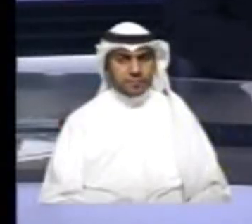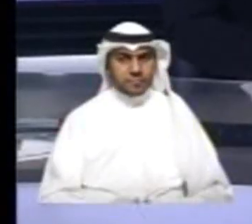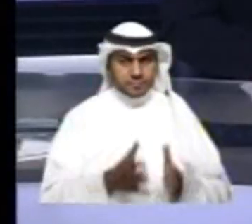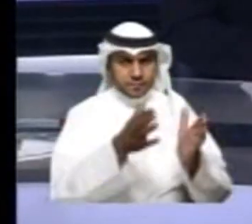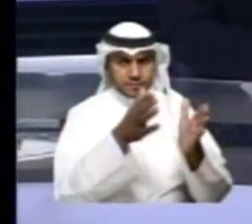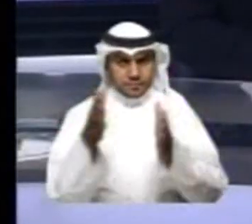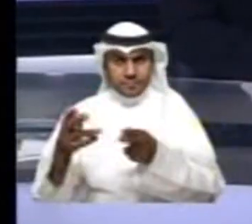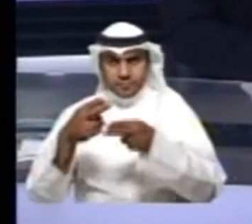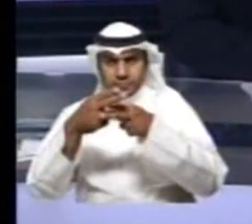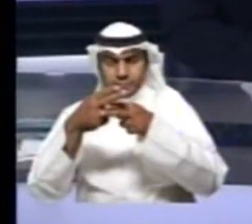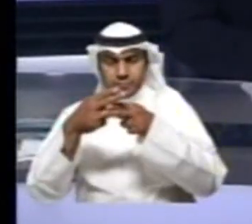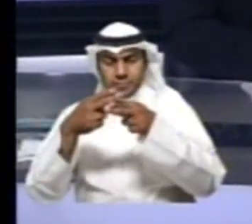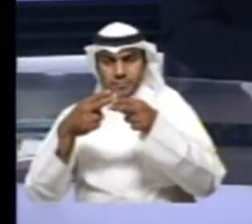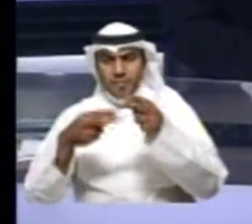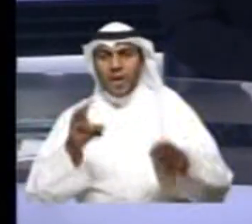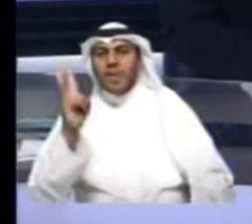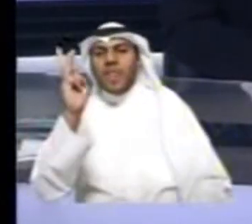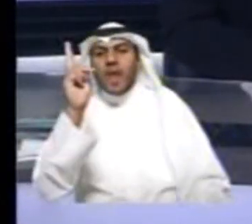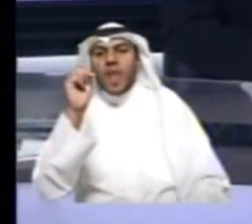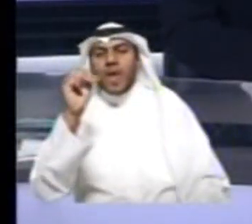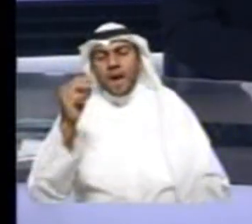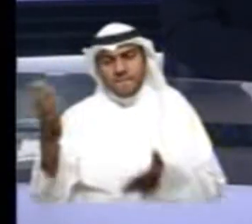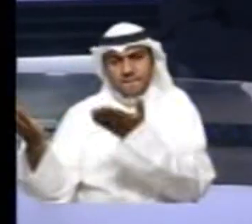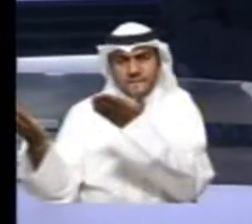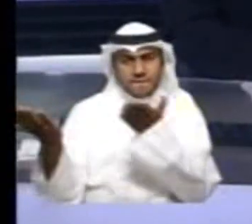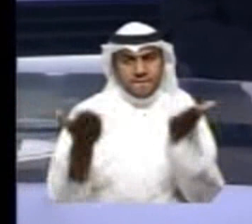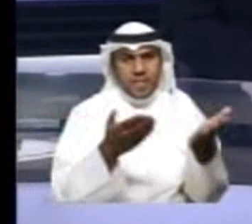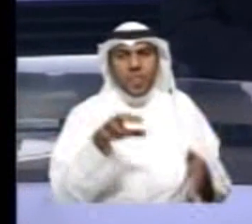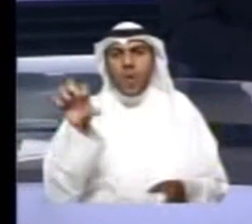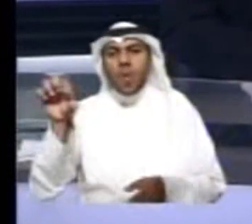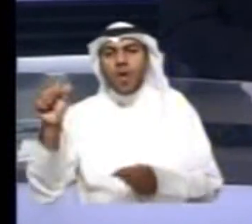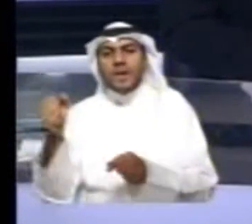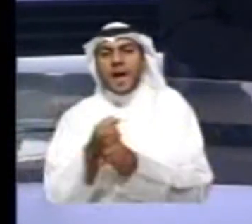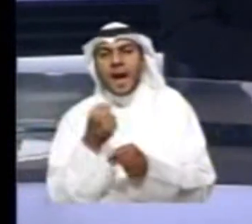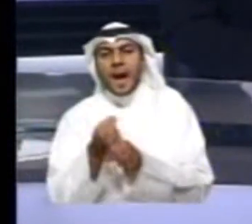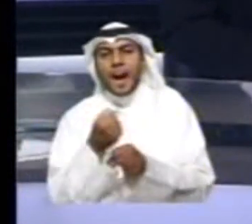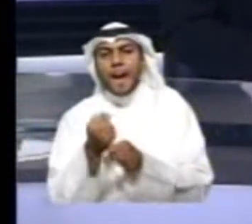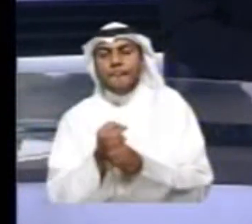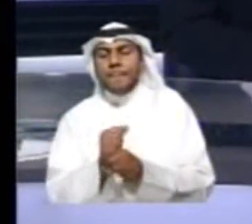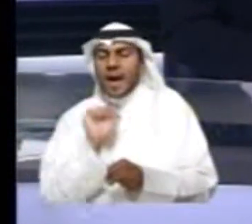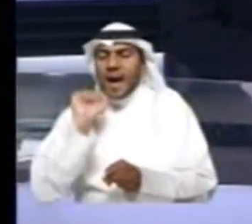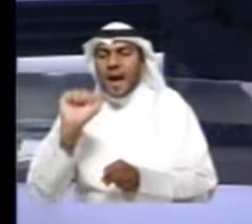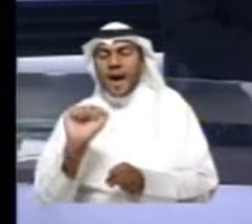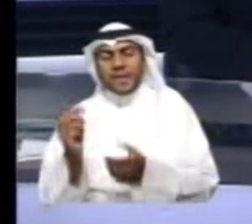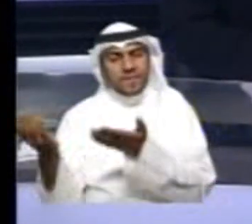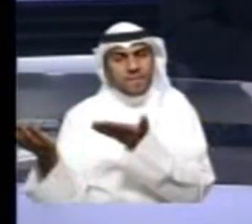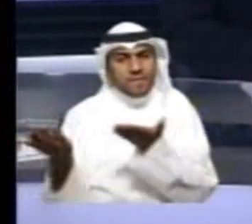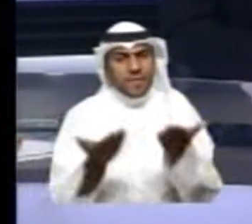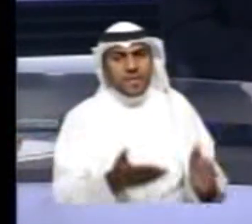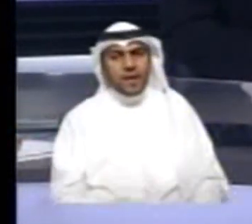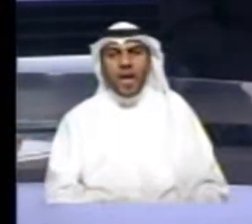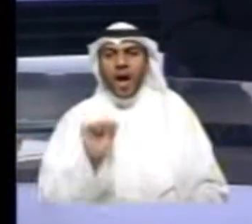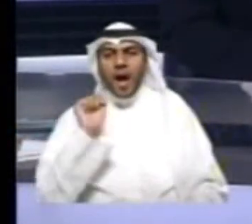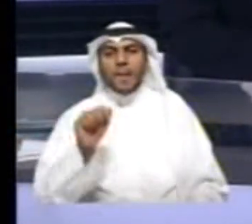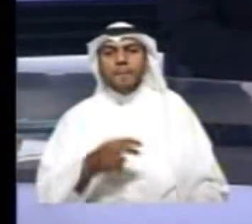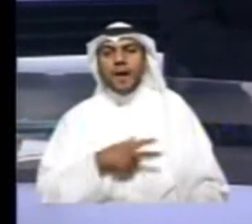تستضيف دولة الكويت على مدار 3 أيام عمل ورشة عمل إقليمية حول الممارسات الأفضل في